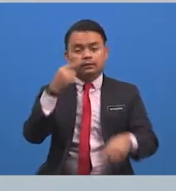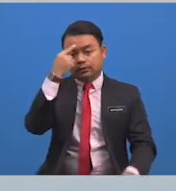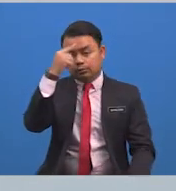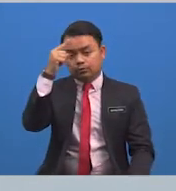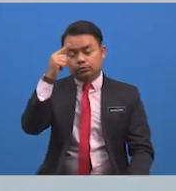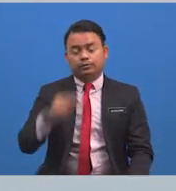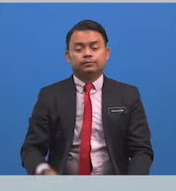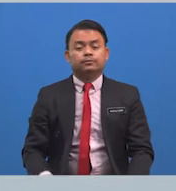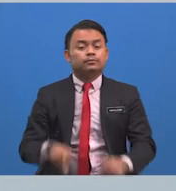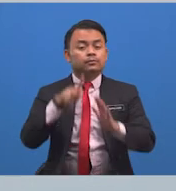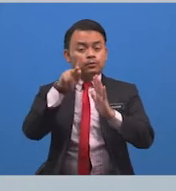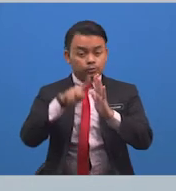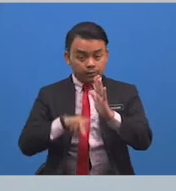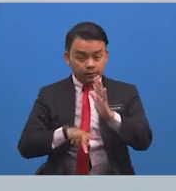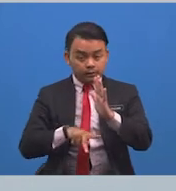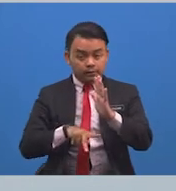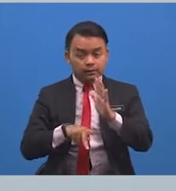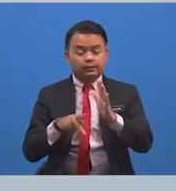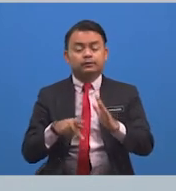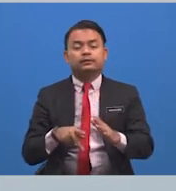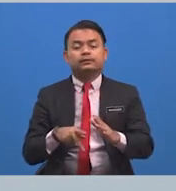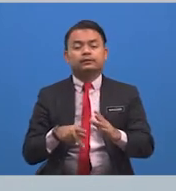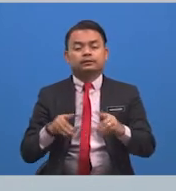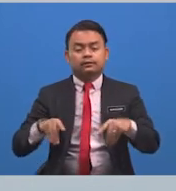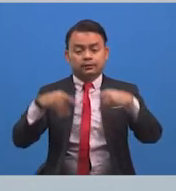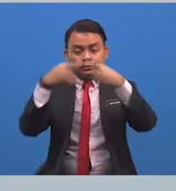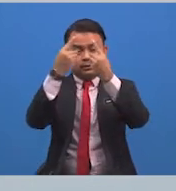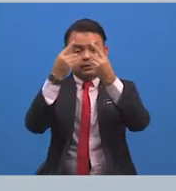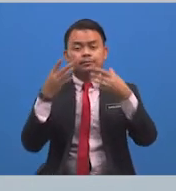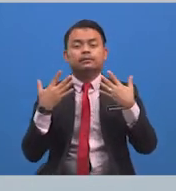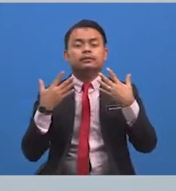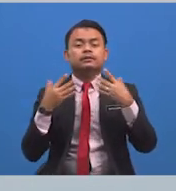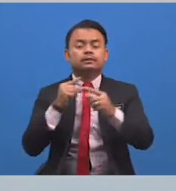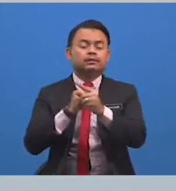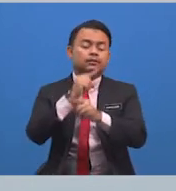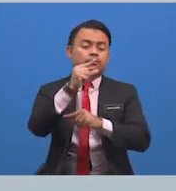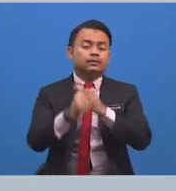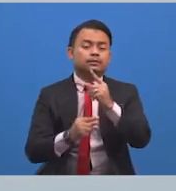untuk mengurangkan kesan pemanasan global.